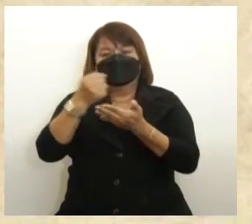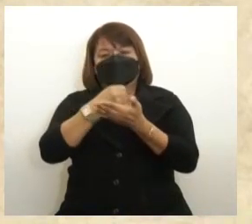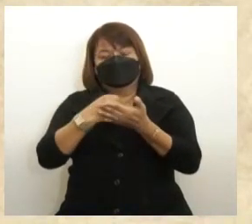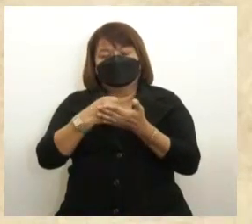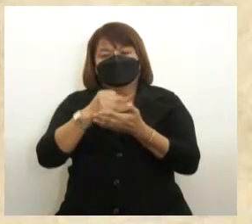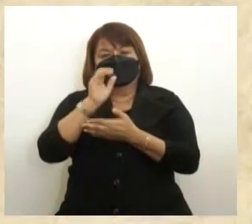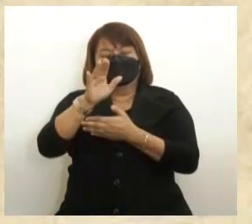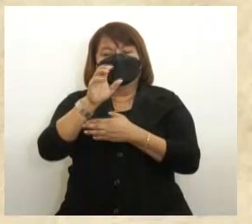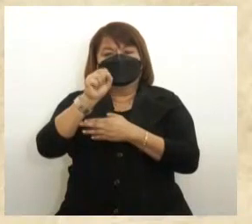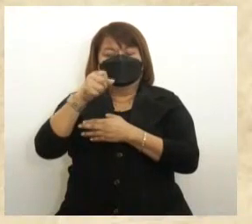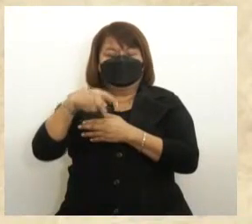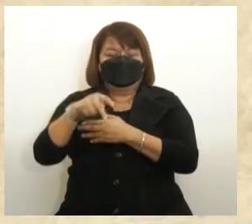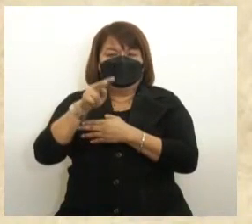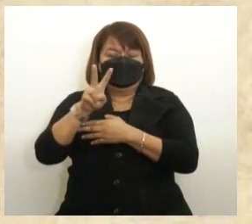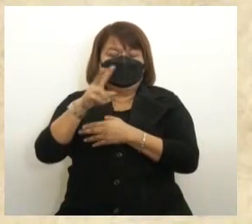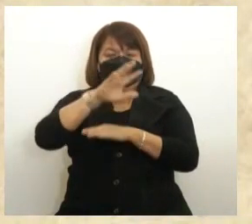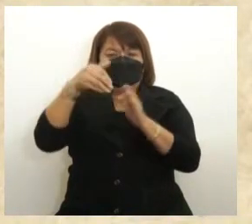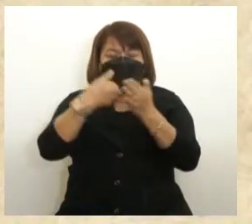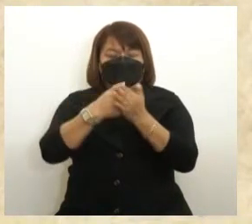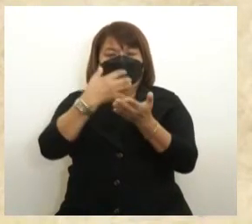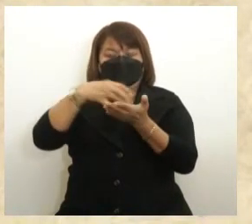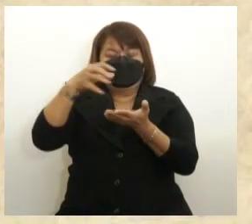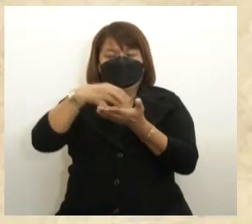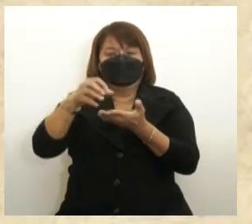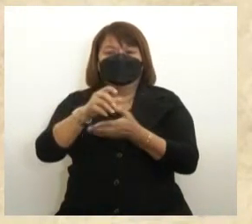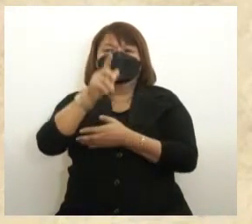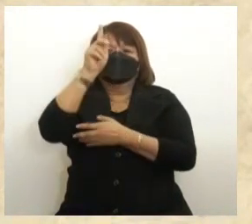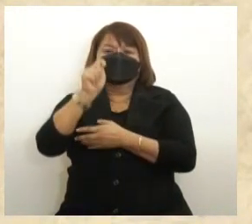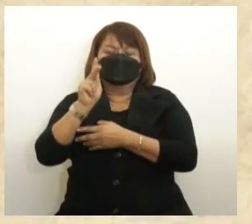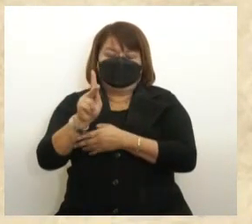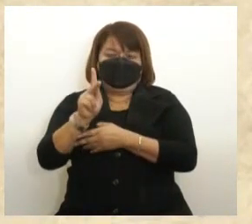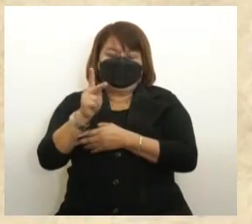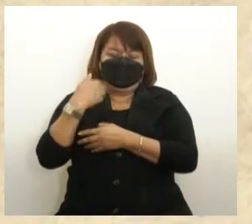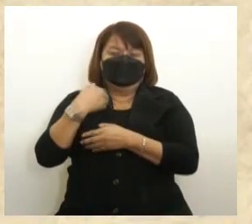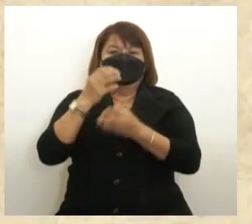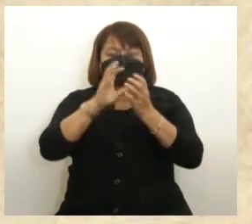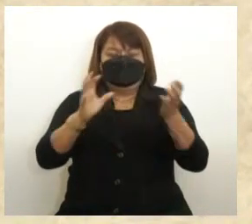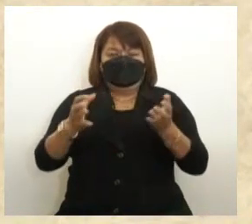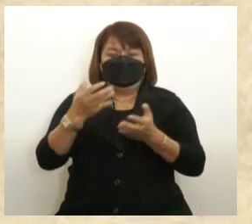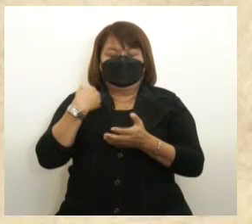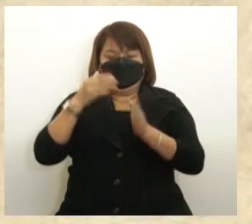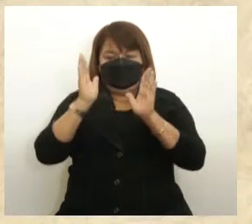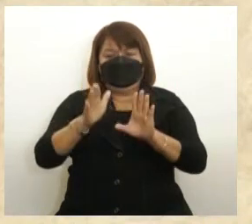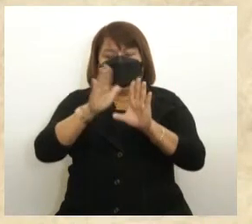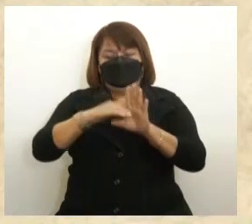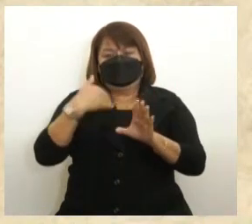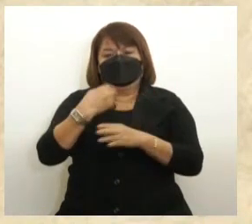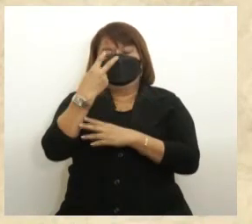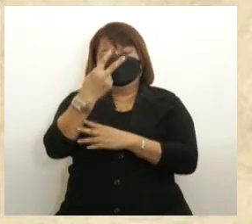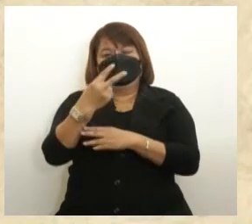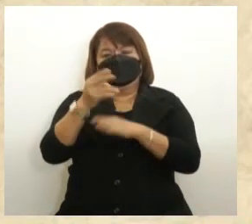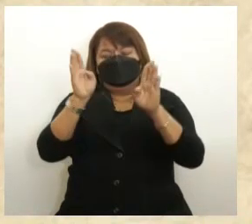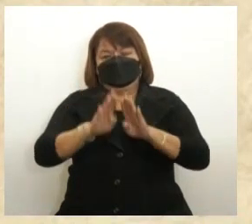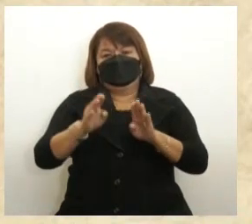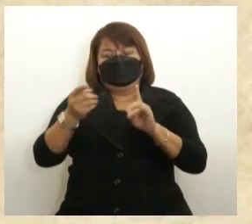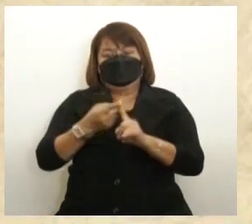พท.ทั้งหมดเลยนะคะเล่าผ่านTikTok ค่ะสำหรับคุณสมบัติของผู้สมัครจะมีด้วยกัน2ประเภทนะคะประเภ